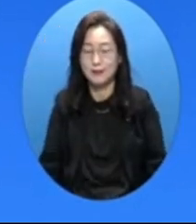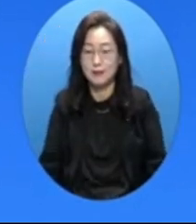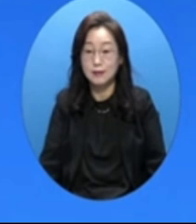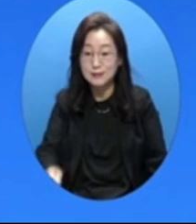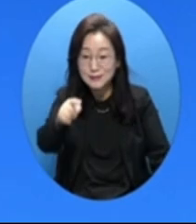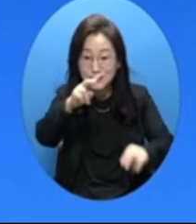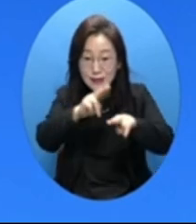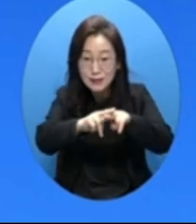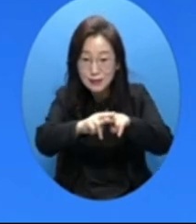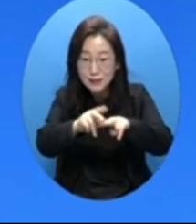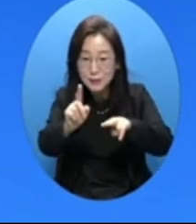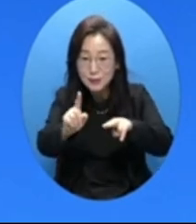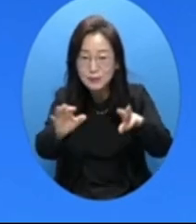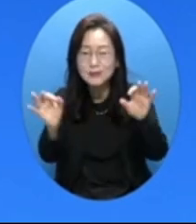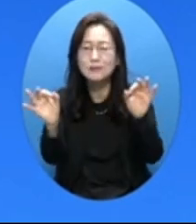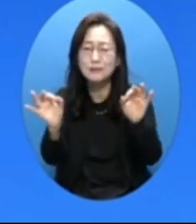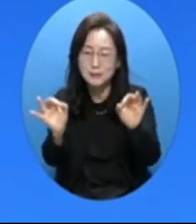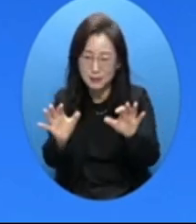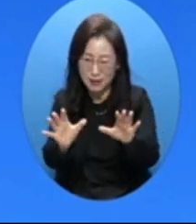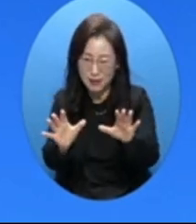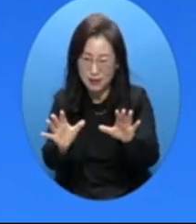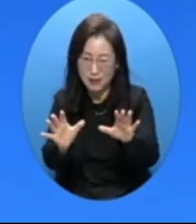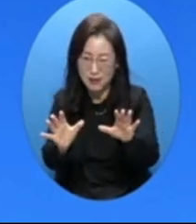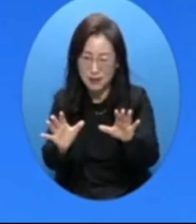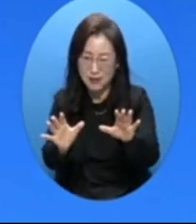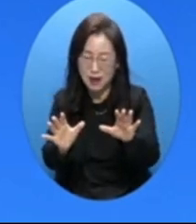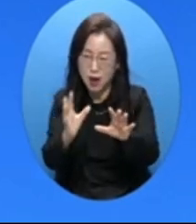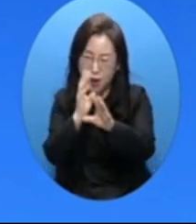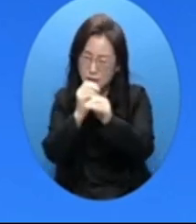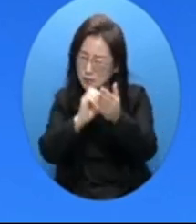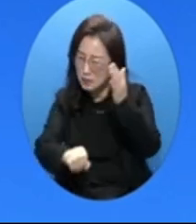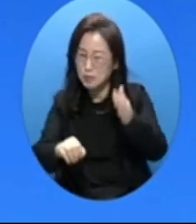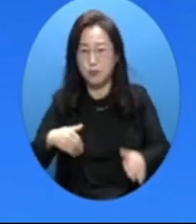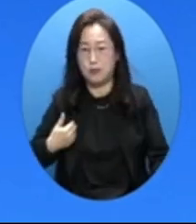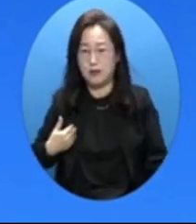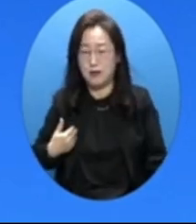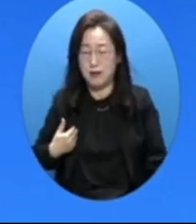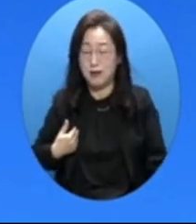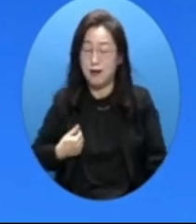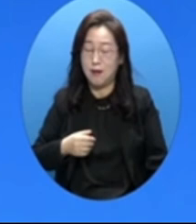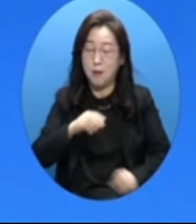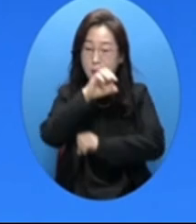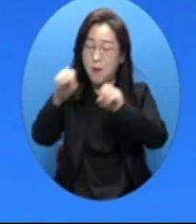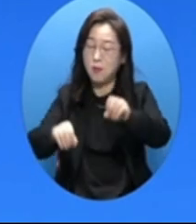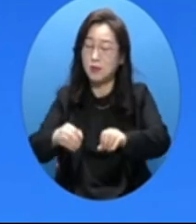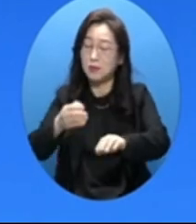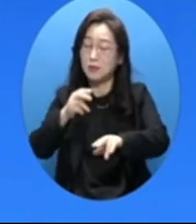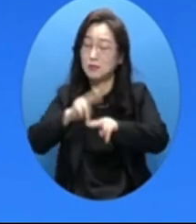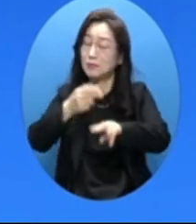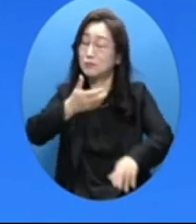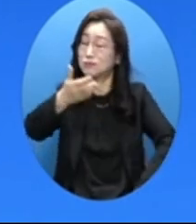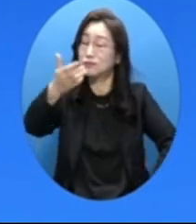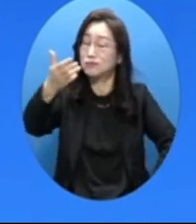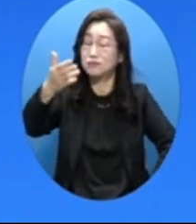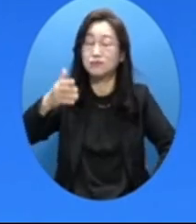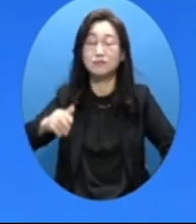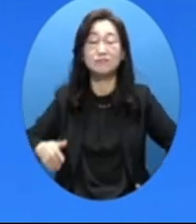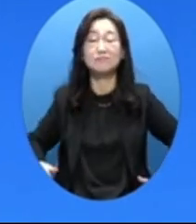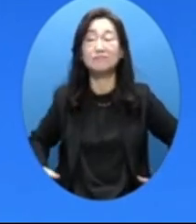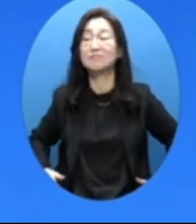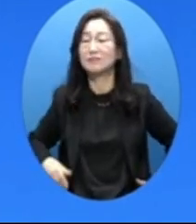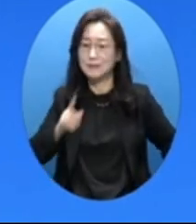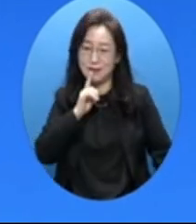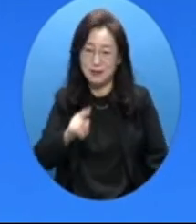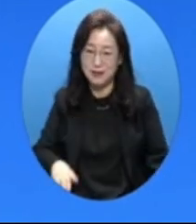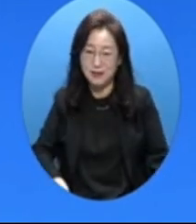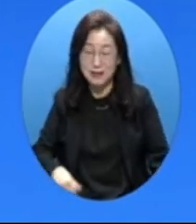자리는 잠깐 이따가 사라지는 자리인데 그 자리만 올라가면 사람들이 목에 힘을 주고 달라집니다 사람은 완장을